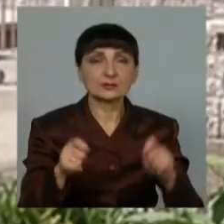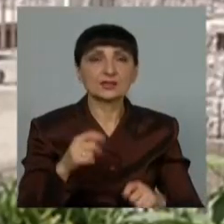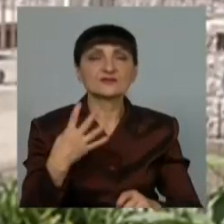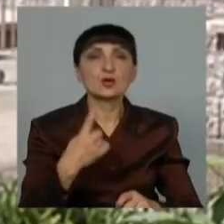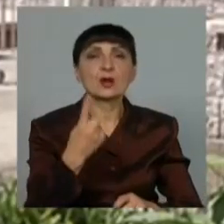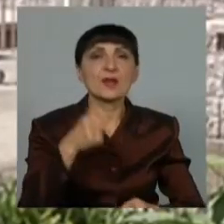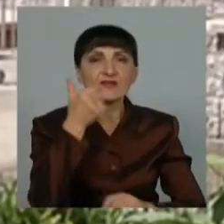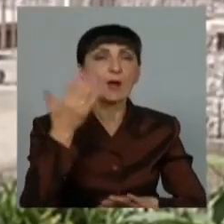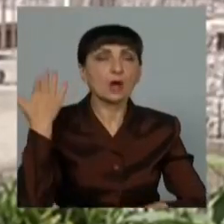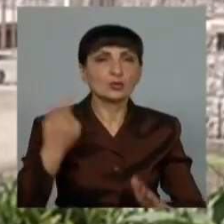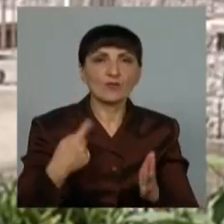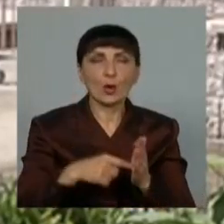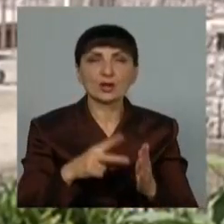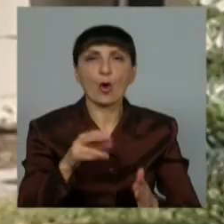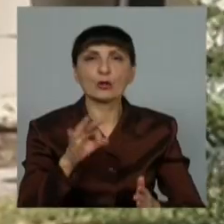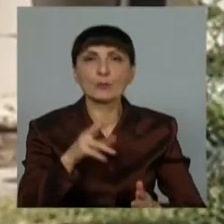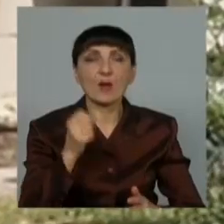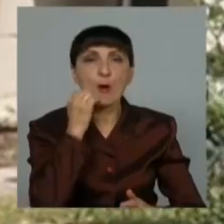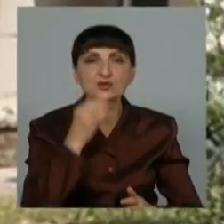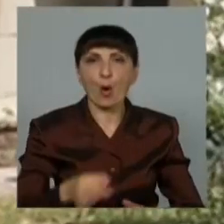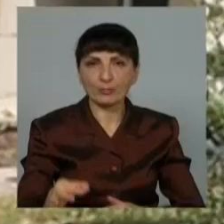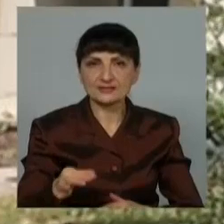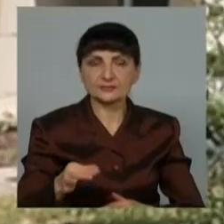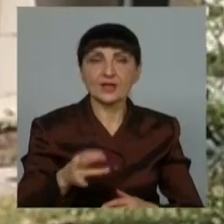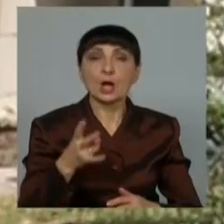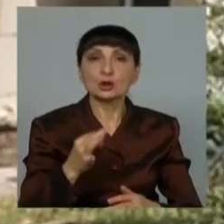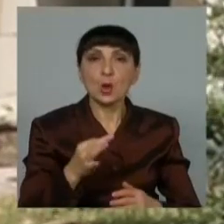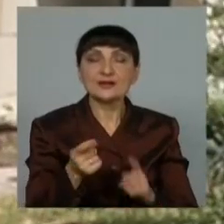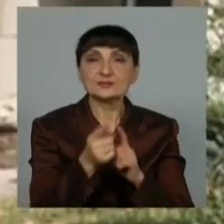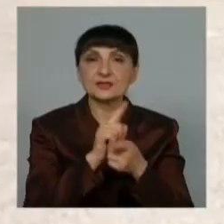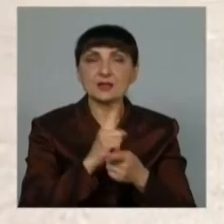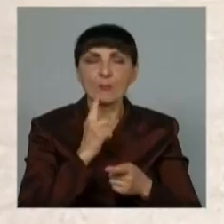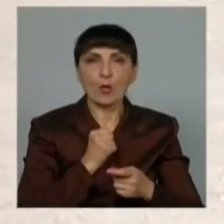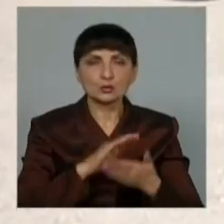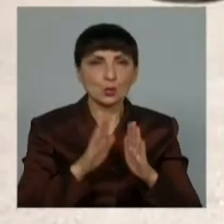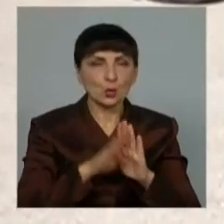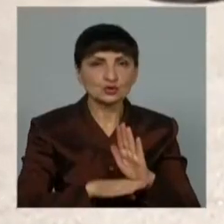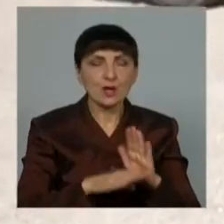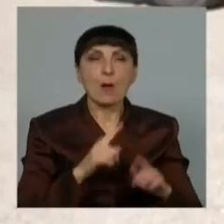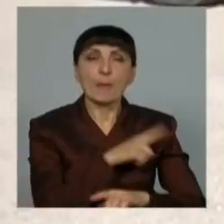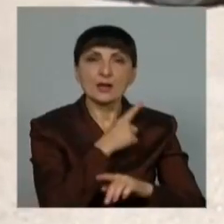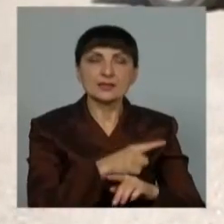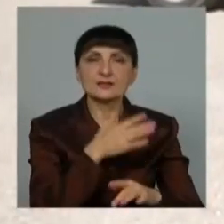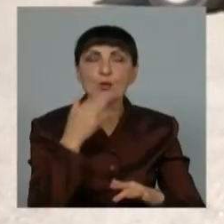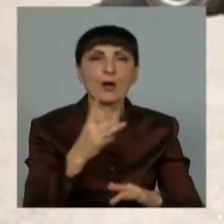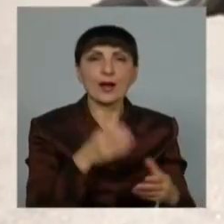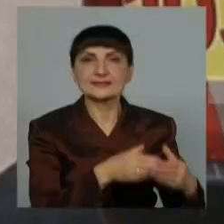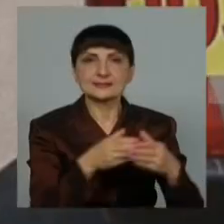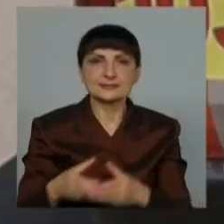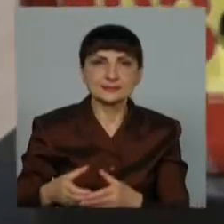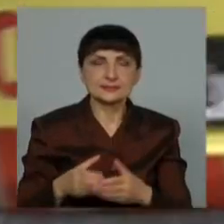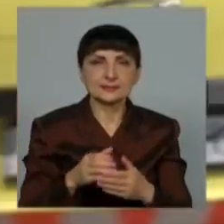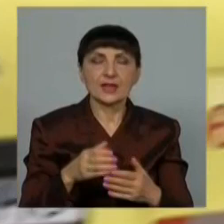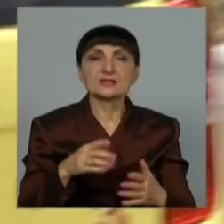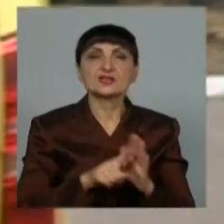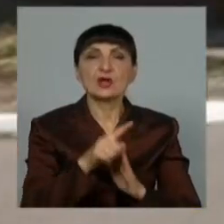1941 году в городе Коломна Московской области. Однако с изменением боевой обстановки больница неоднократно была дислоцирована.